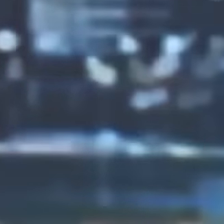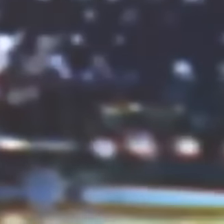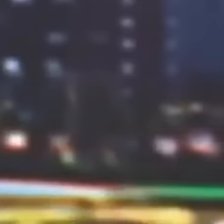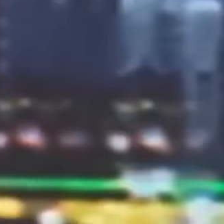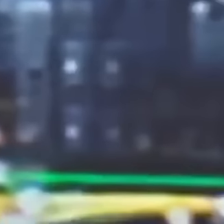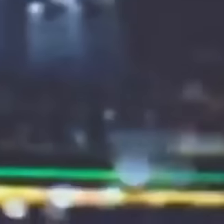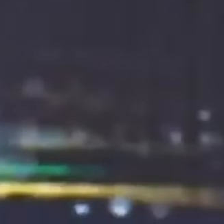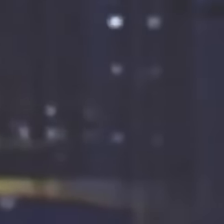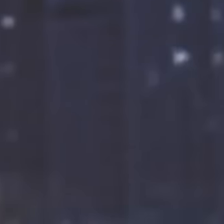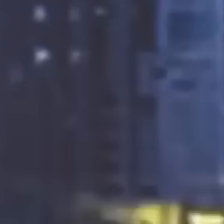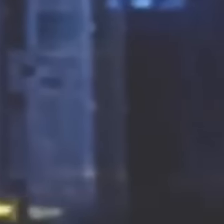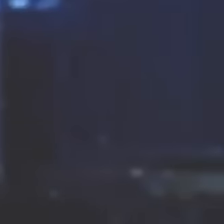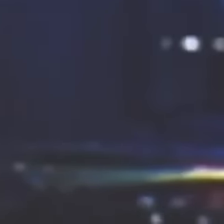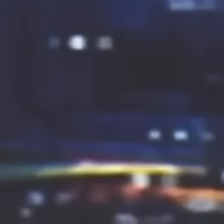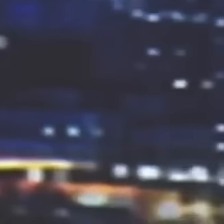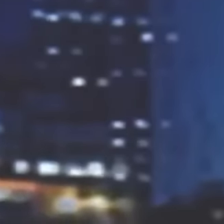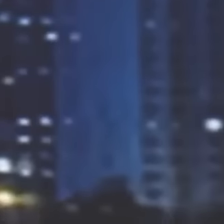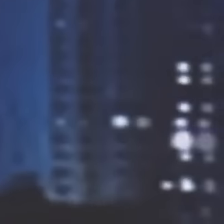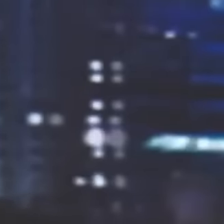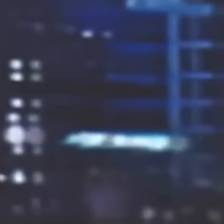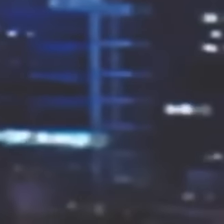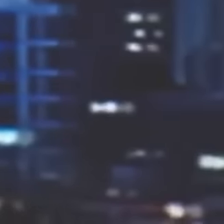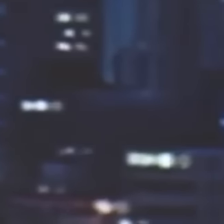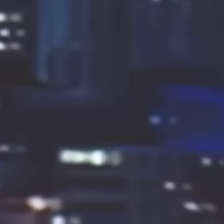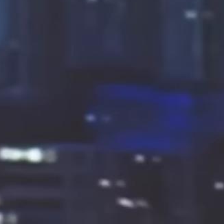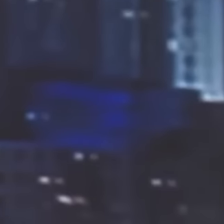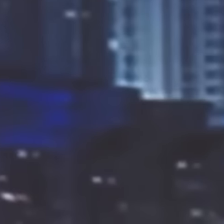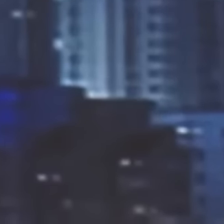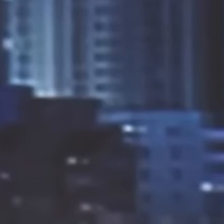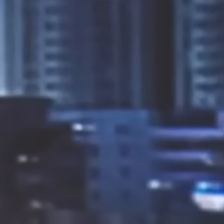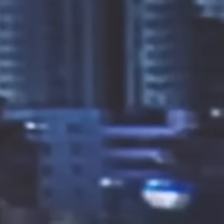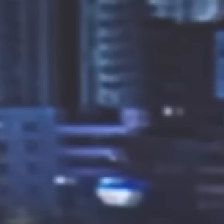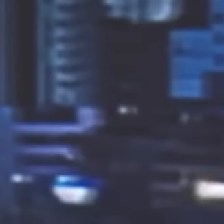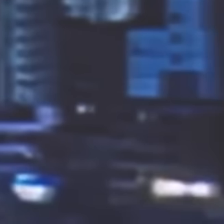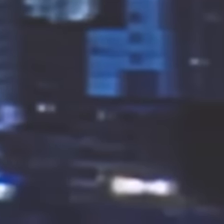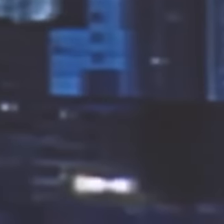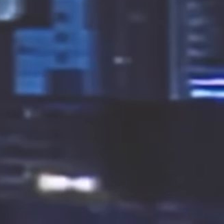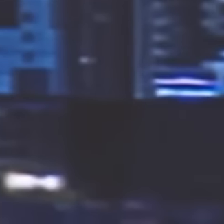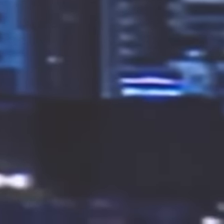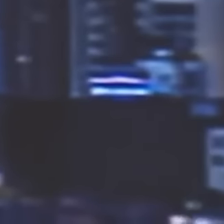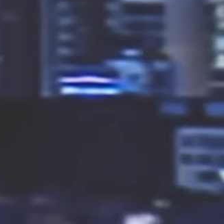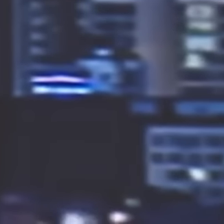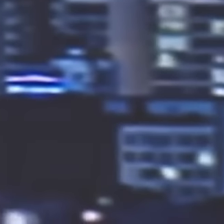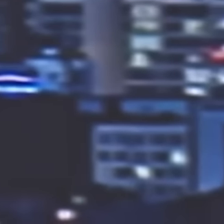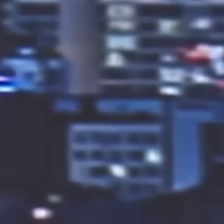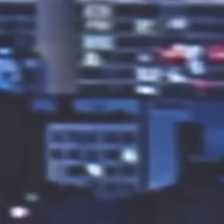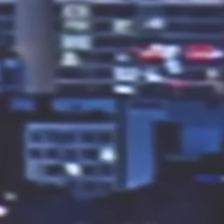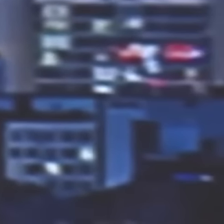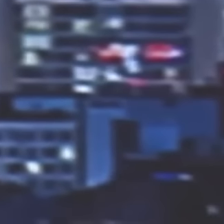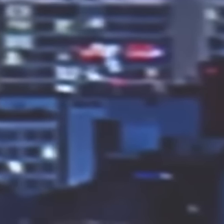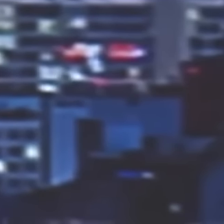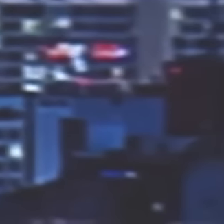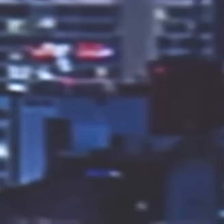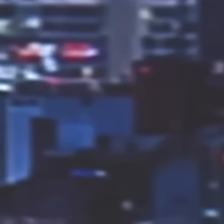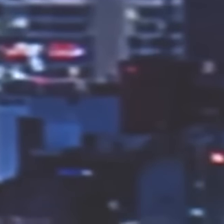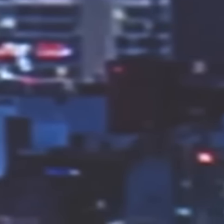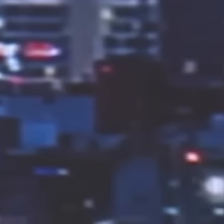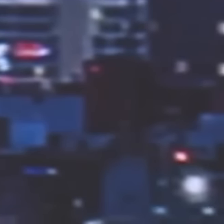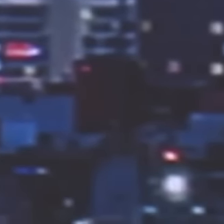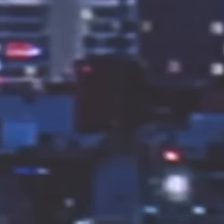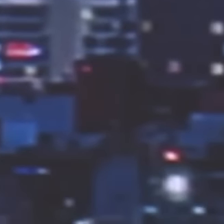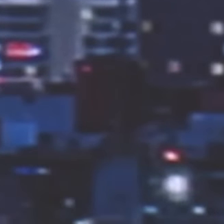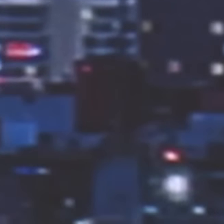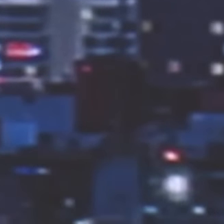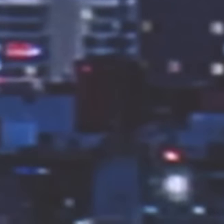소입니다 JTBC 뉴스를 시청해 주셔서 고맙습니다 저희는 저녁 6시 50분 뉴스룸에서 뵙겠습니다